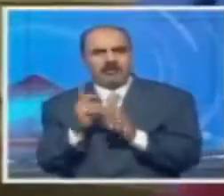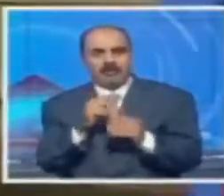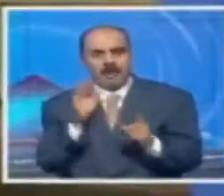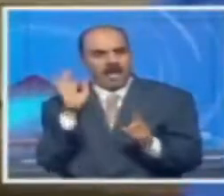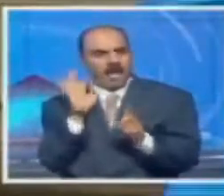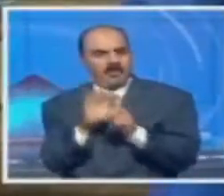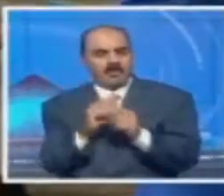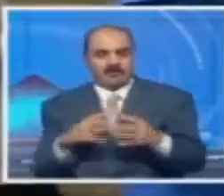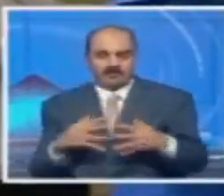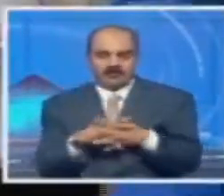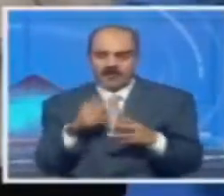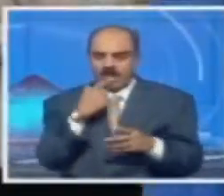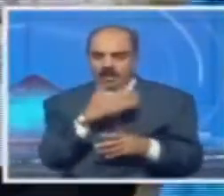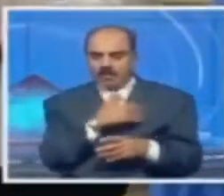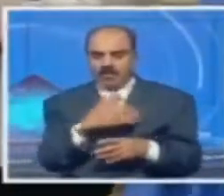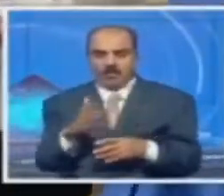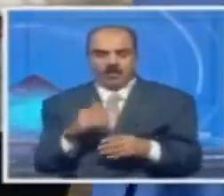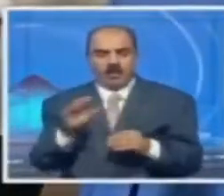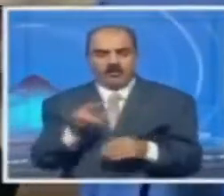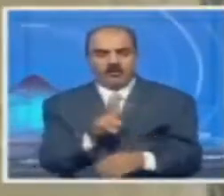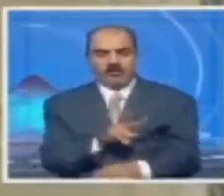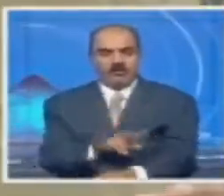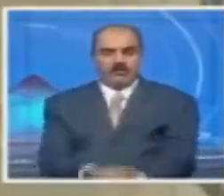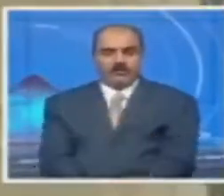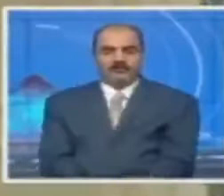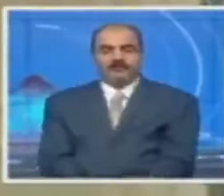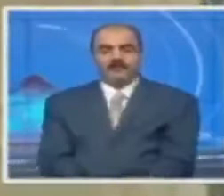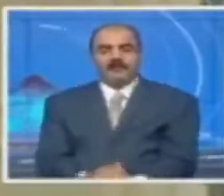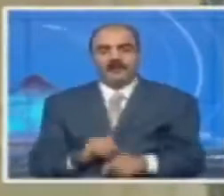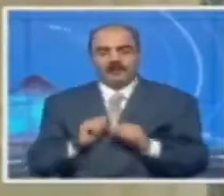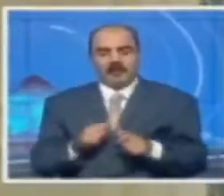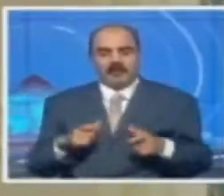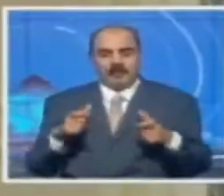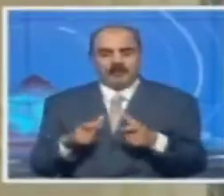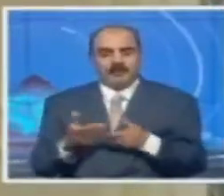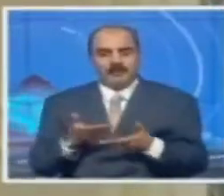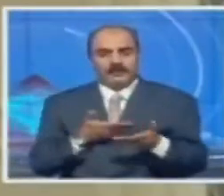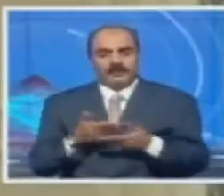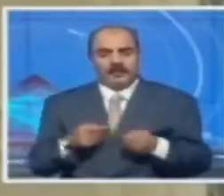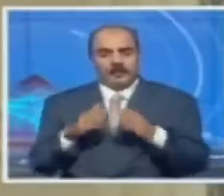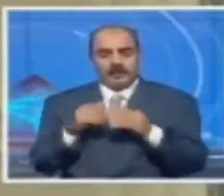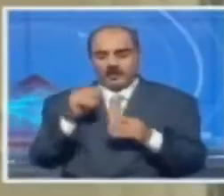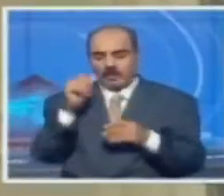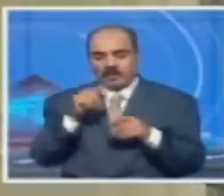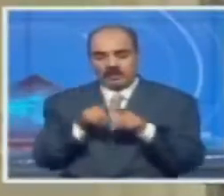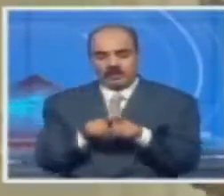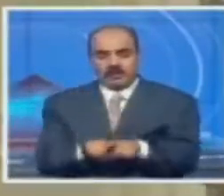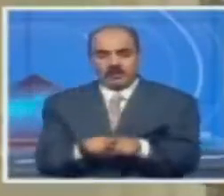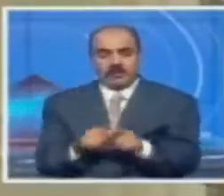إلى الشراكة الاستراتيجية بين الطرفين. يأتي هذا الملتقى لزيادة العلاقات الاقتصادية بين مصر والكويت